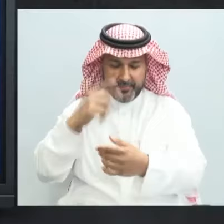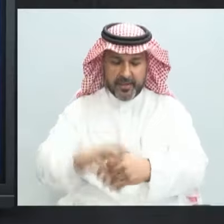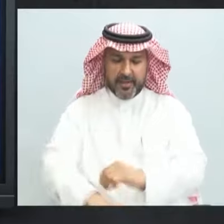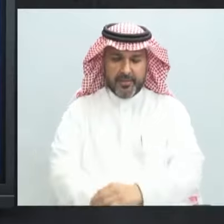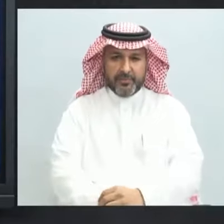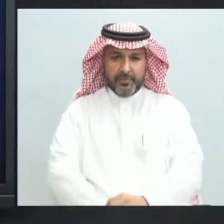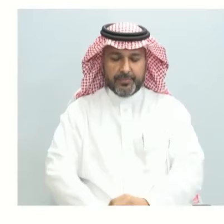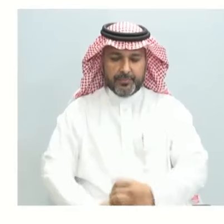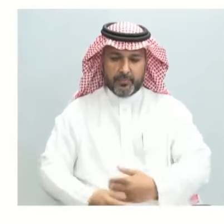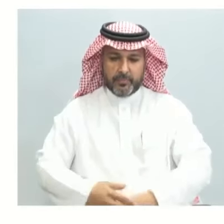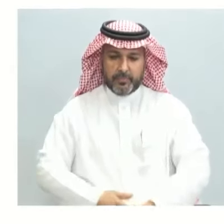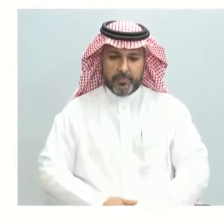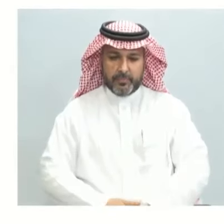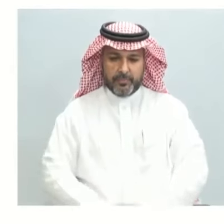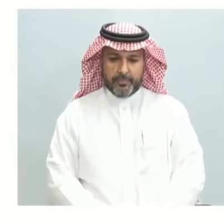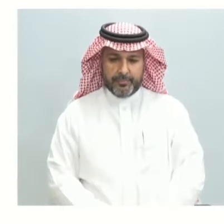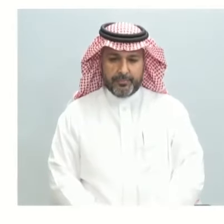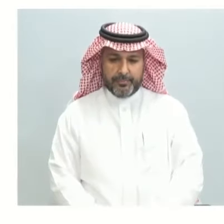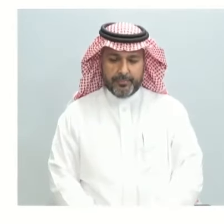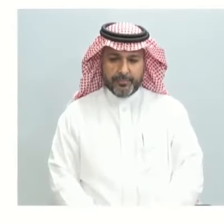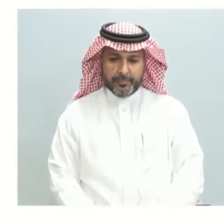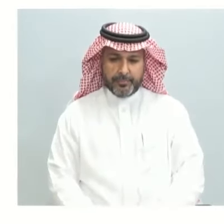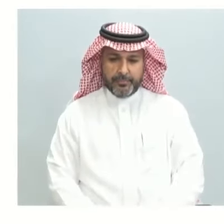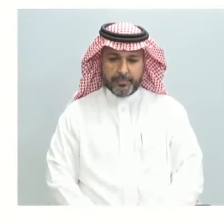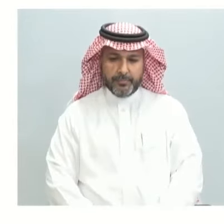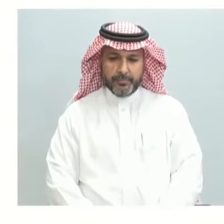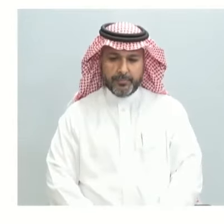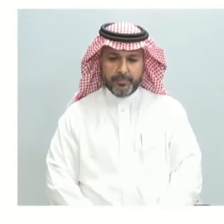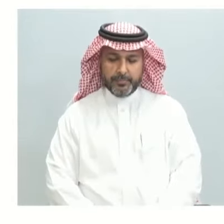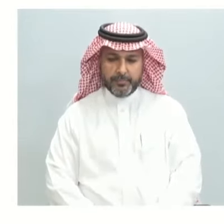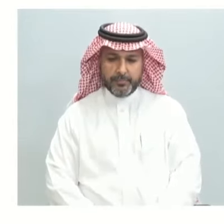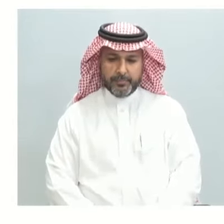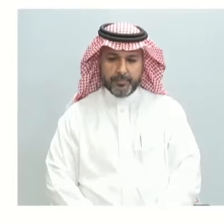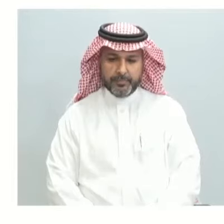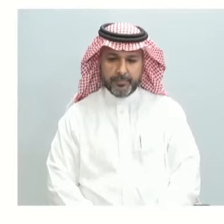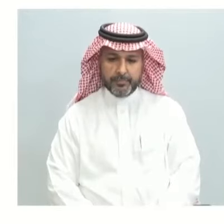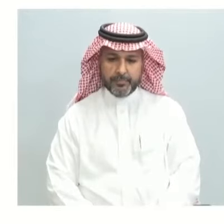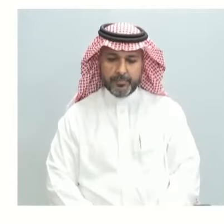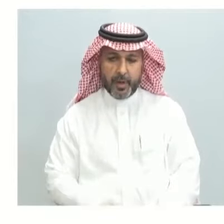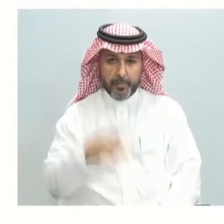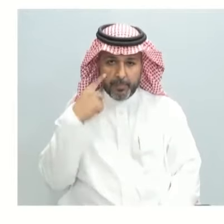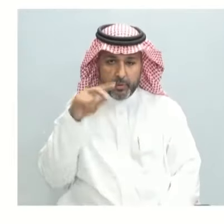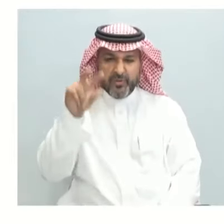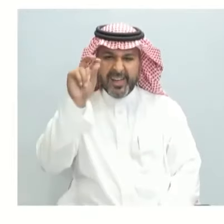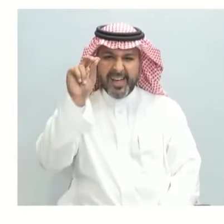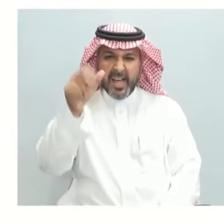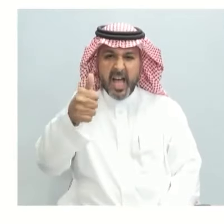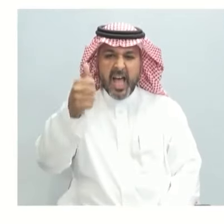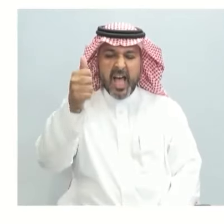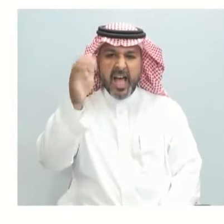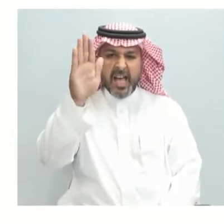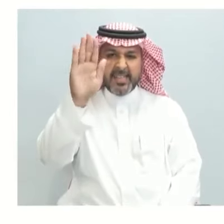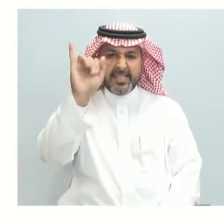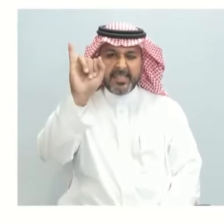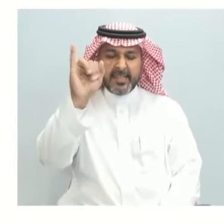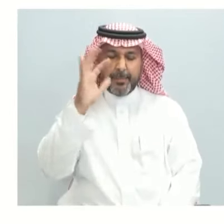حتى نصل الى الحل سنستخدم طريقه ايجاد القاسم المشترك الاكبر حتى نتمكن من الحل اذا نحن